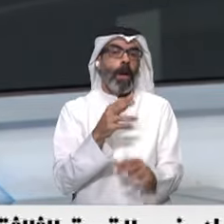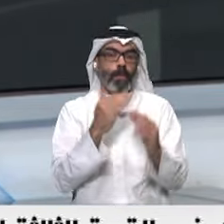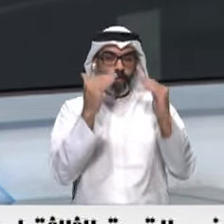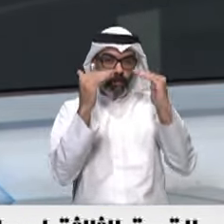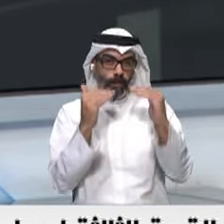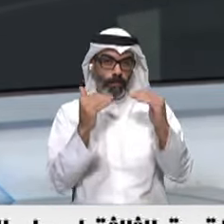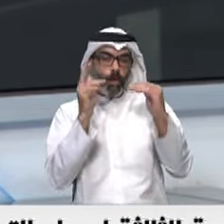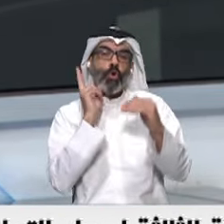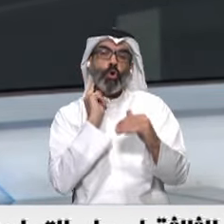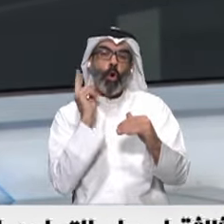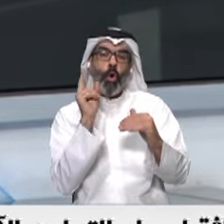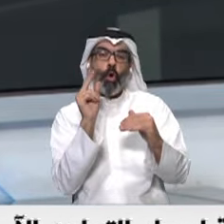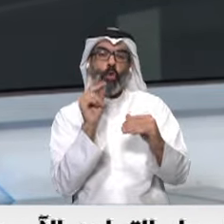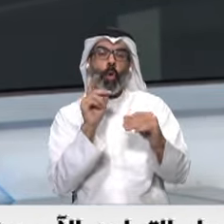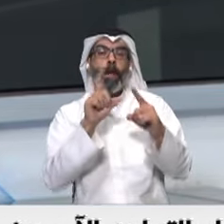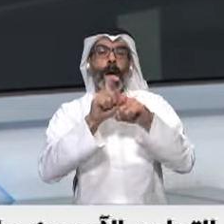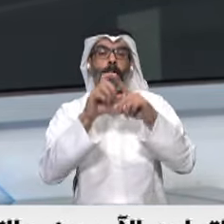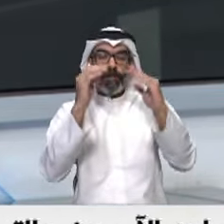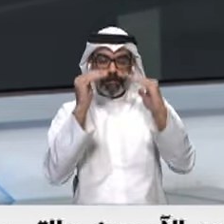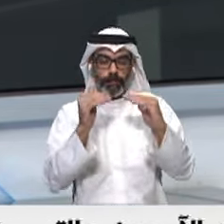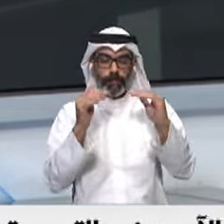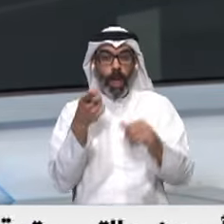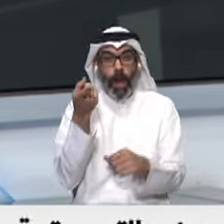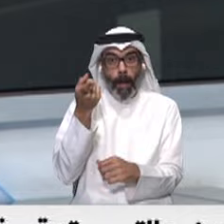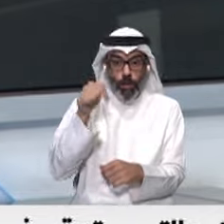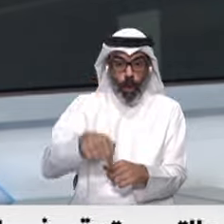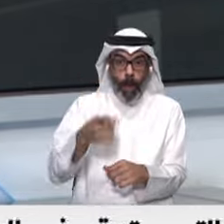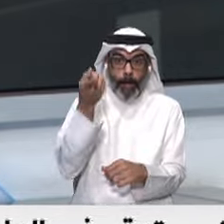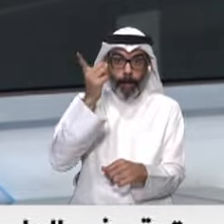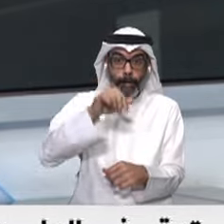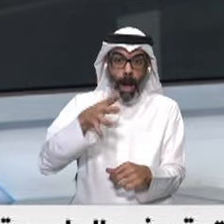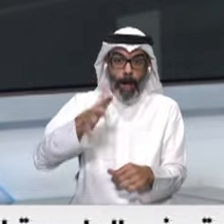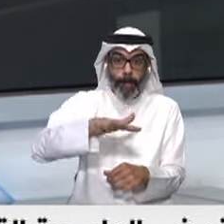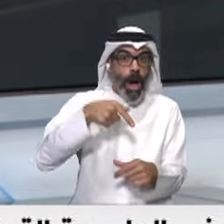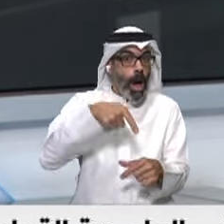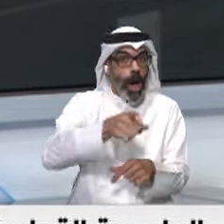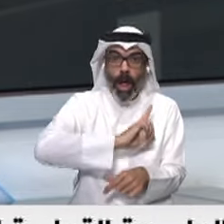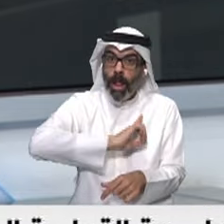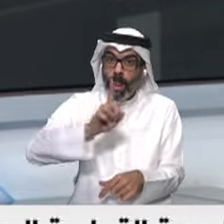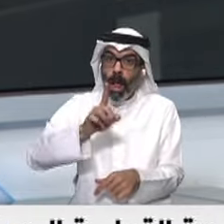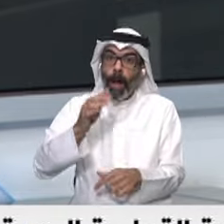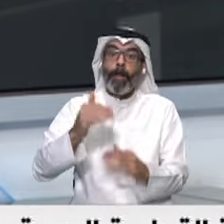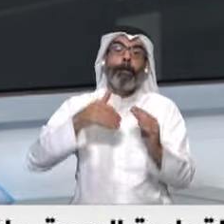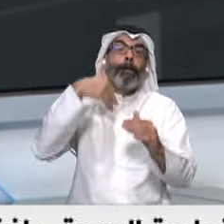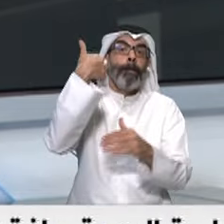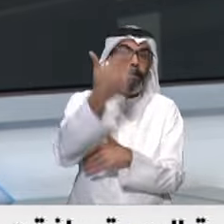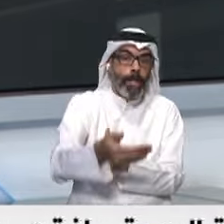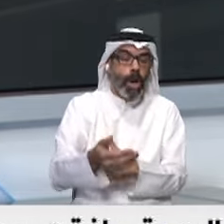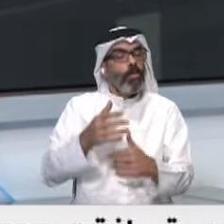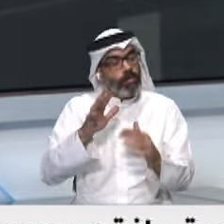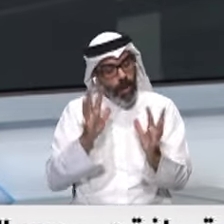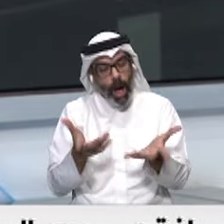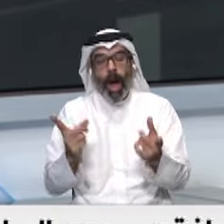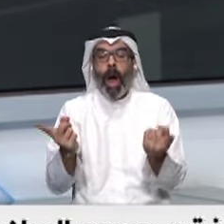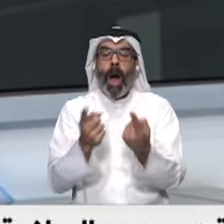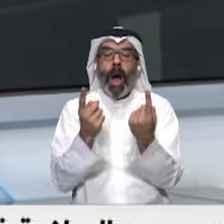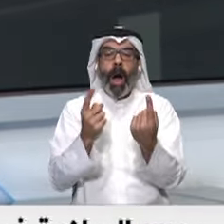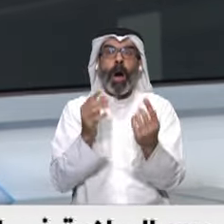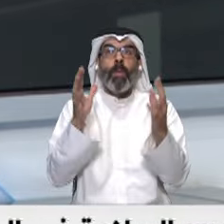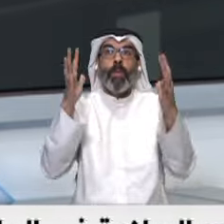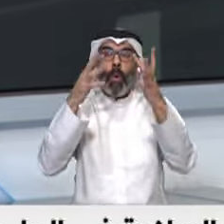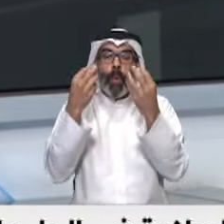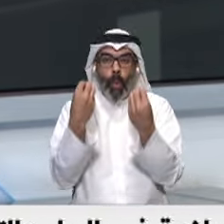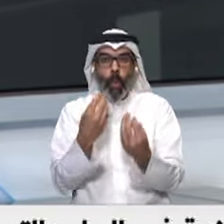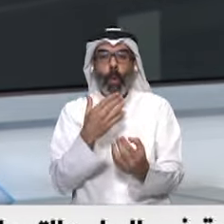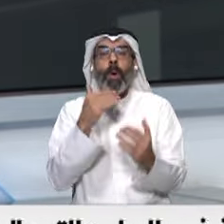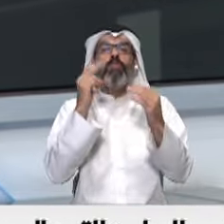نسب الرطوبه تدريجيا اليوم مباشر لا تنزلون البحر بعد ذلك باذن الله الهواء راح يكون اكثر اعتدالا وايضا يكون جفافا وتتراجع